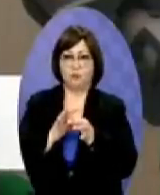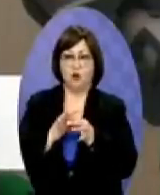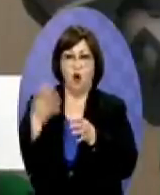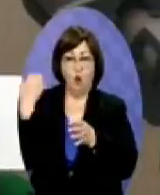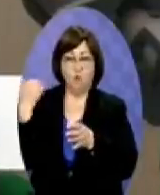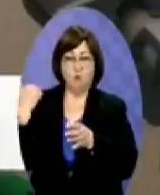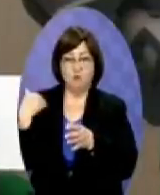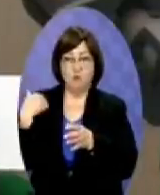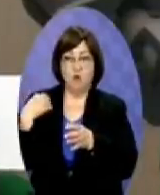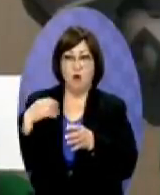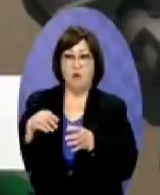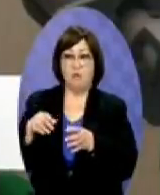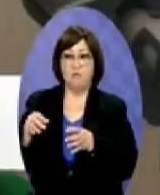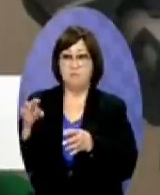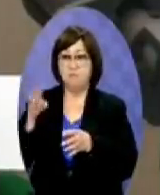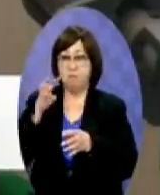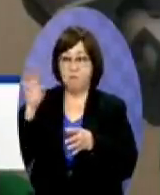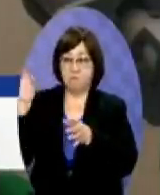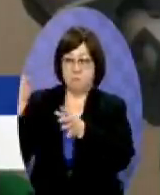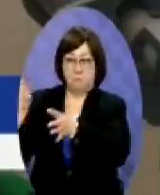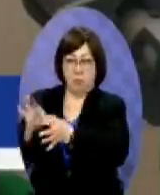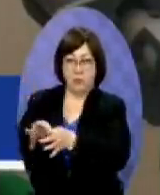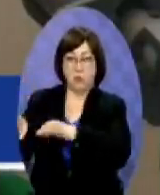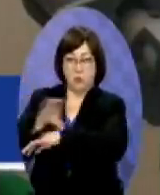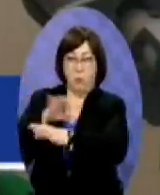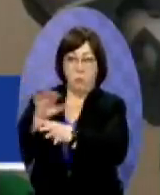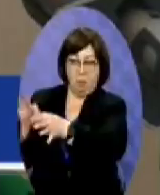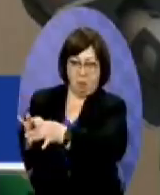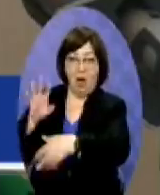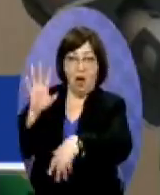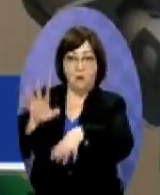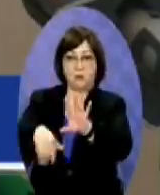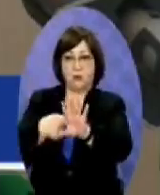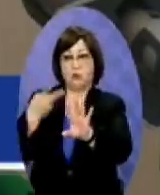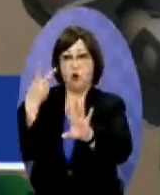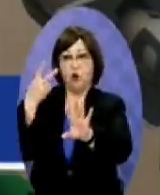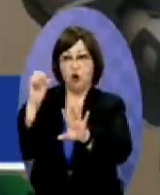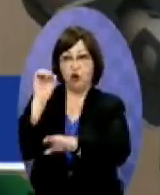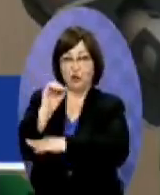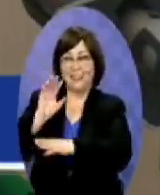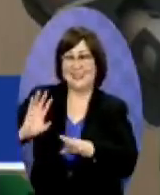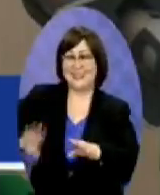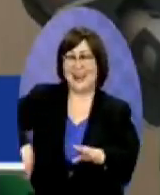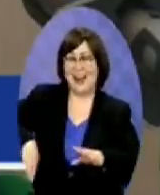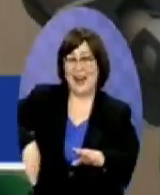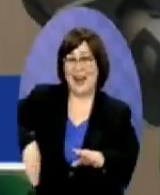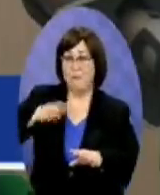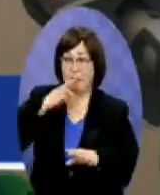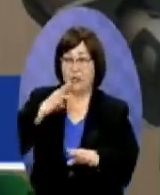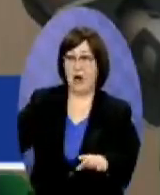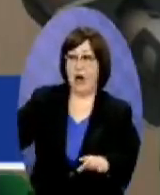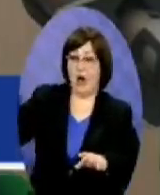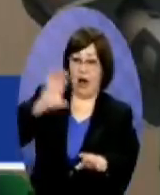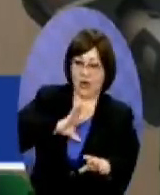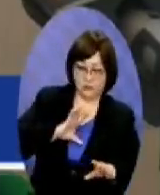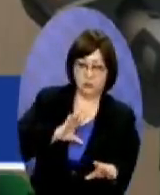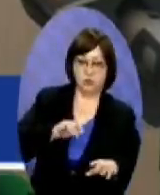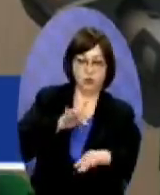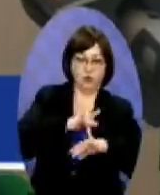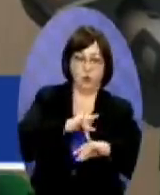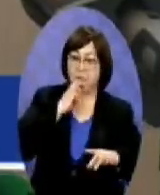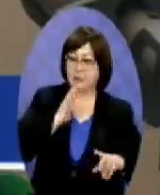байсан. Тэн дээр мэдүүлчээд 15-30 хоногийн дараа тэр иргэний бүртгэл мэдээлэл ирдэг байсан. Одоо энэ сум хороо